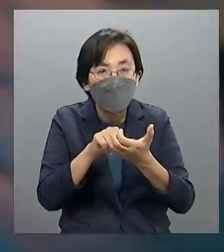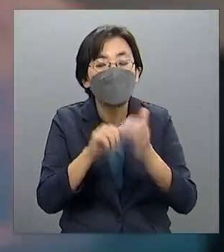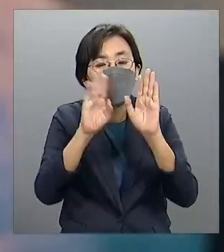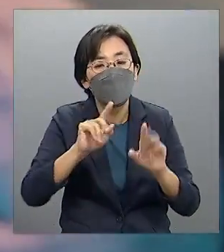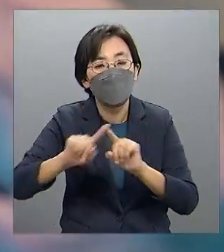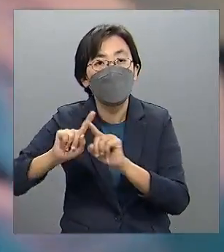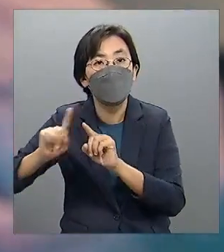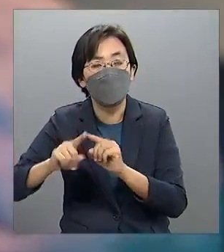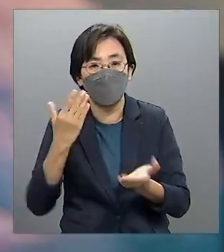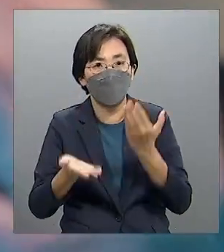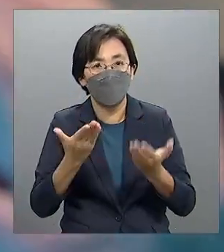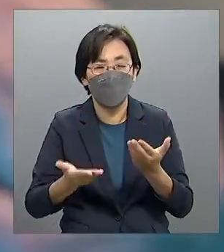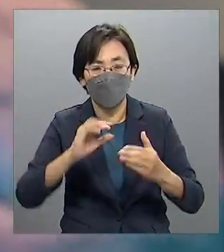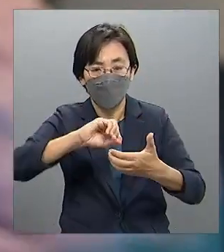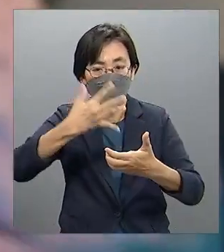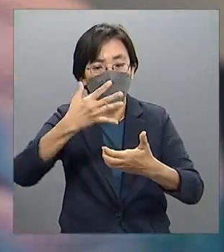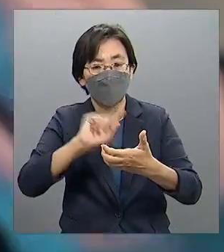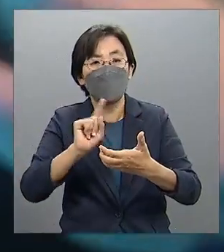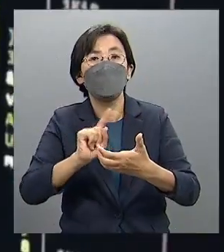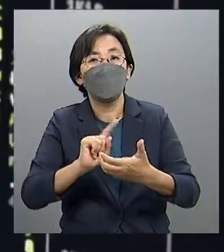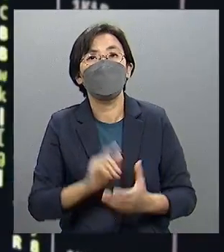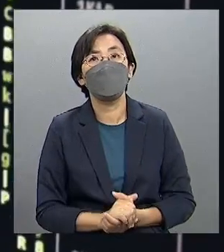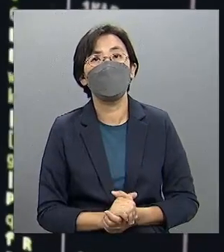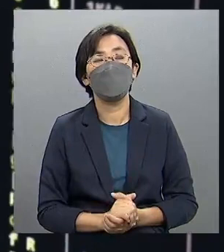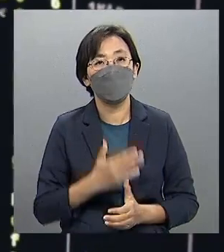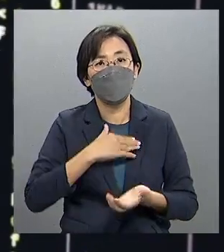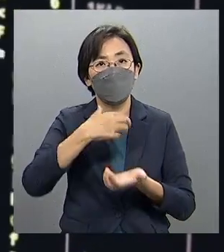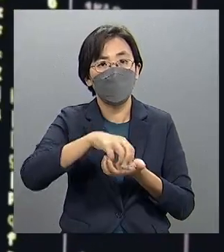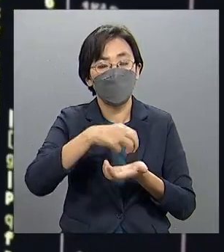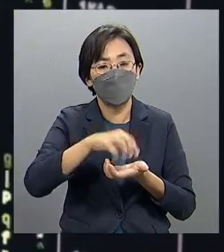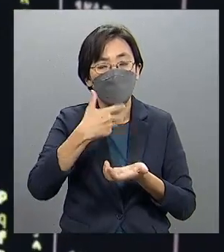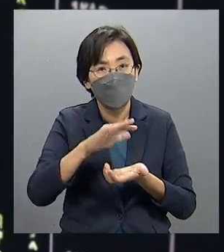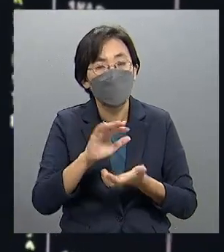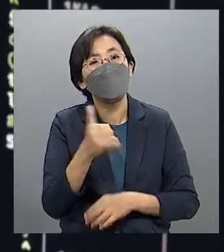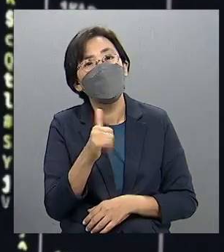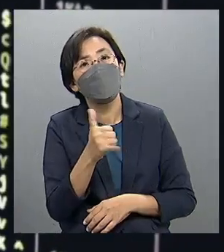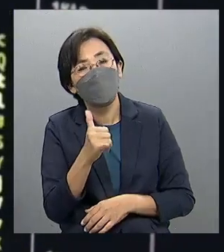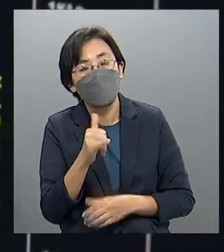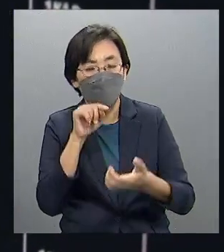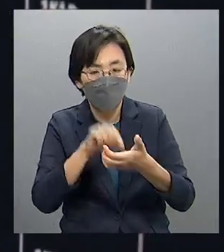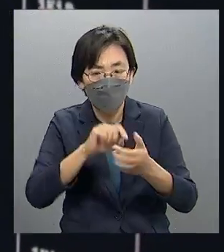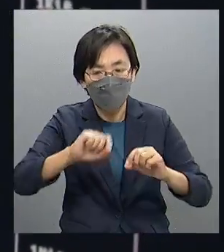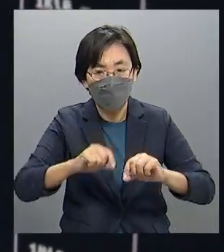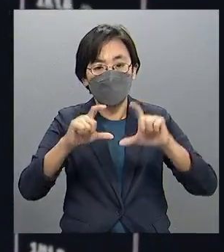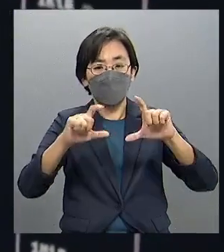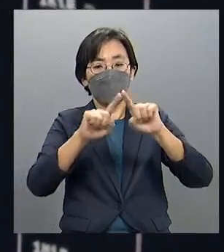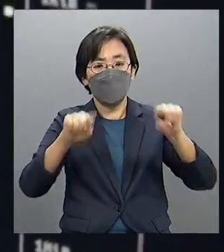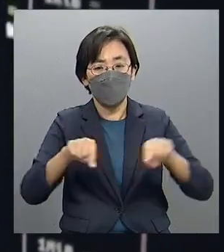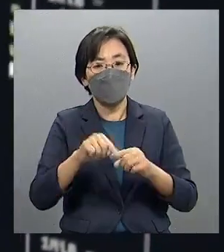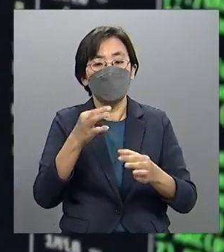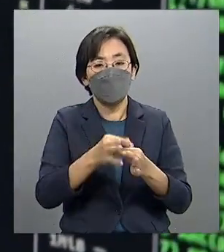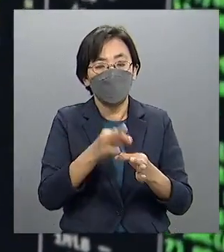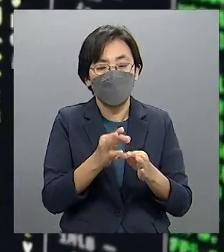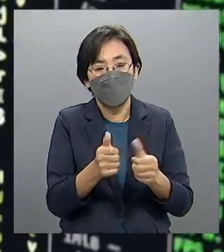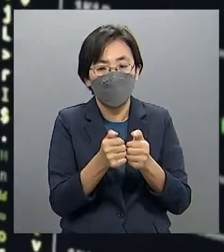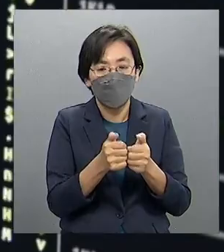ไงนะถ้าเกิดว่าอย่างที่ผมเรียนไปว่าถ้าไม่ซับซ้อนมากมันก็กดไปจะไปเจอหน้าฟอร์มของธนาคาร ครับ แล้วก็ให้เรากดกรอก ข้อมูลส่วน